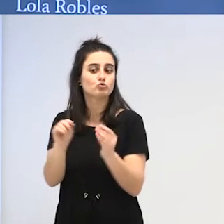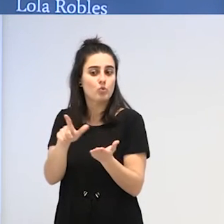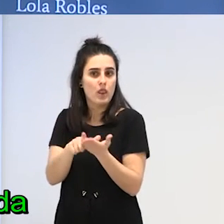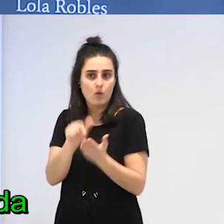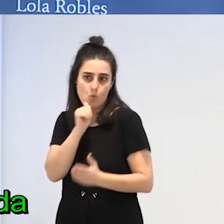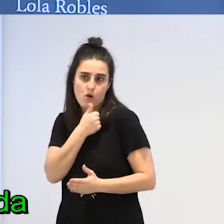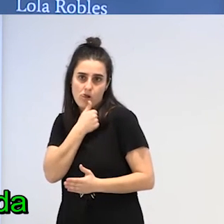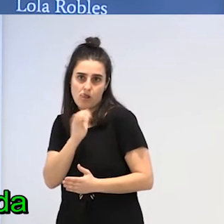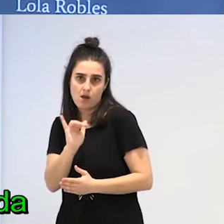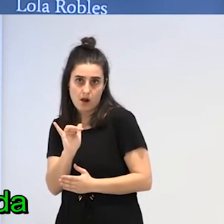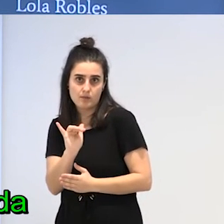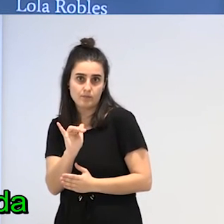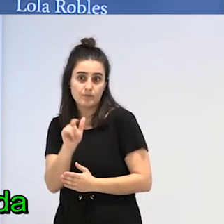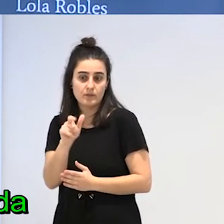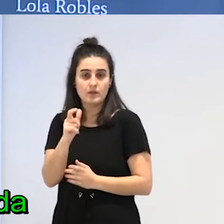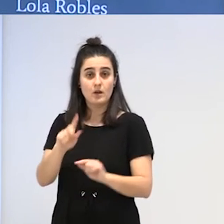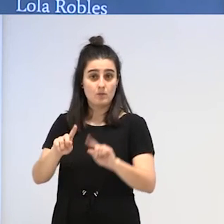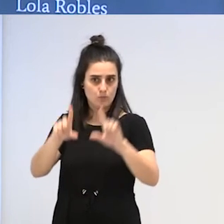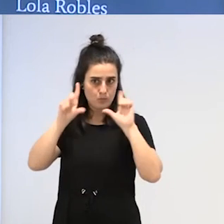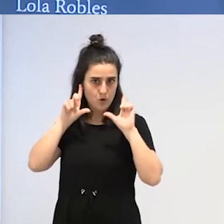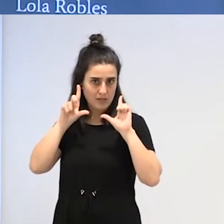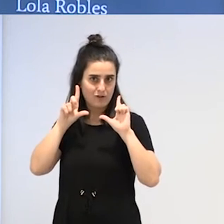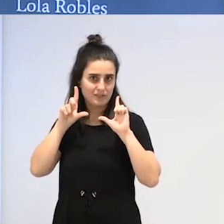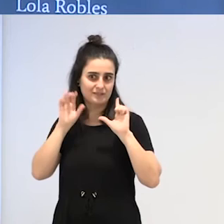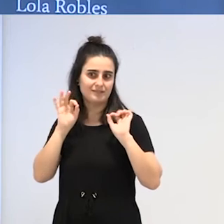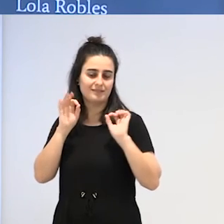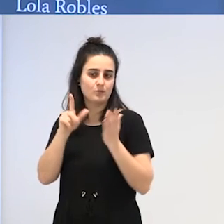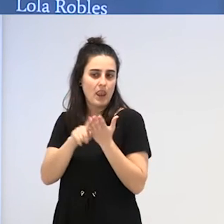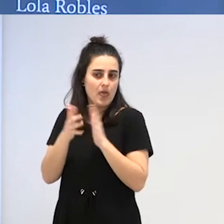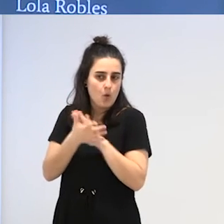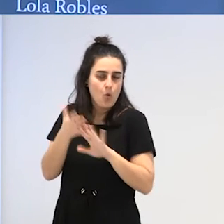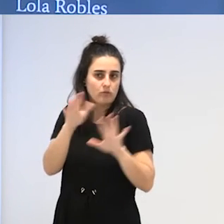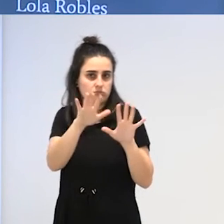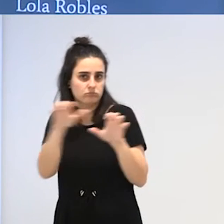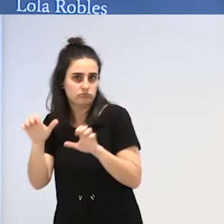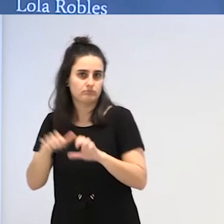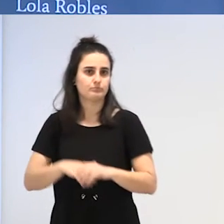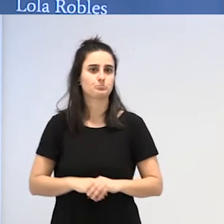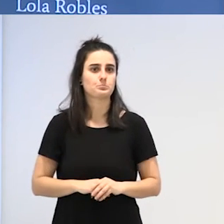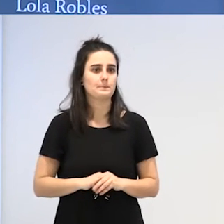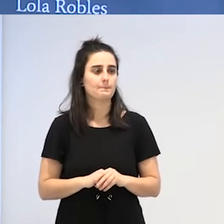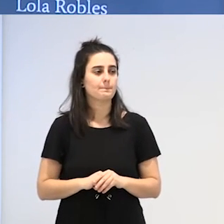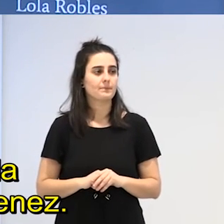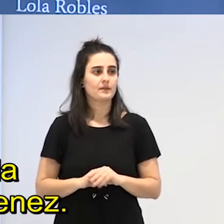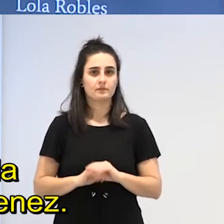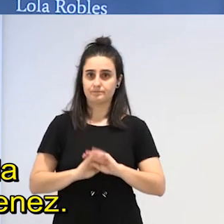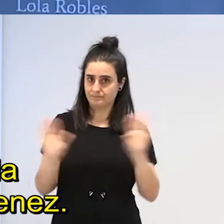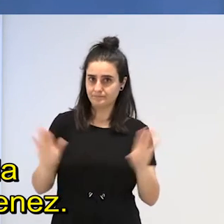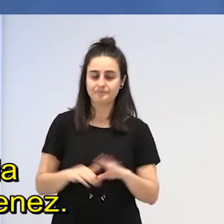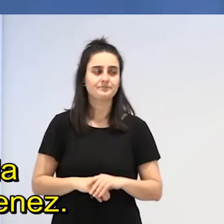daukate, eta protagonistaren helburua da hizkuntza horri buruz ikastea. Eta hori da.